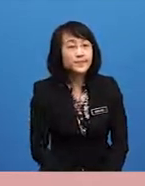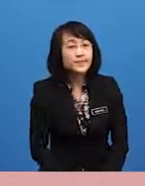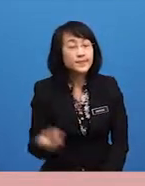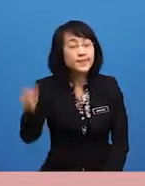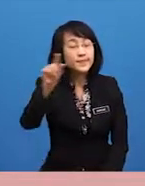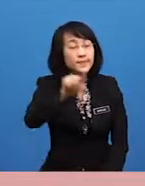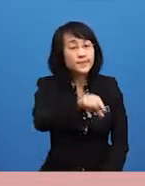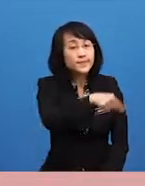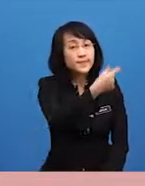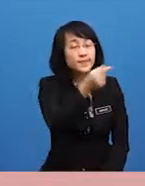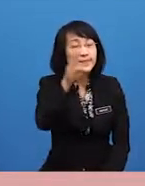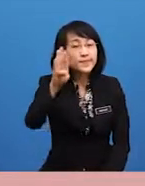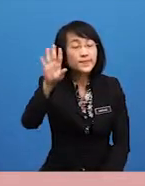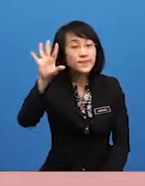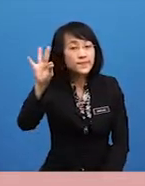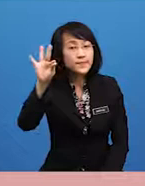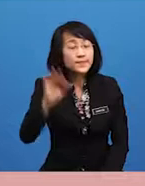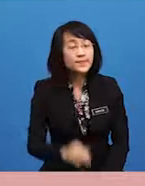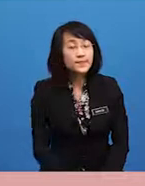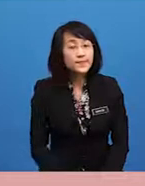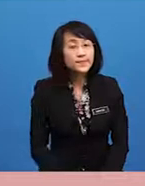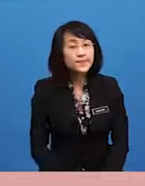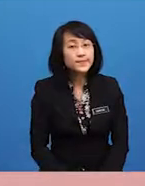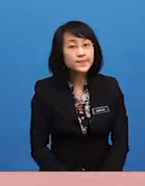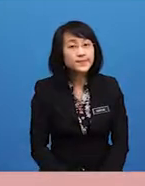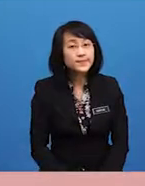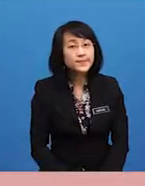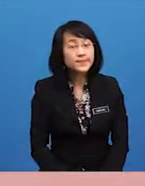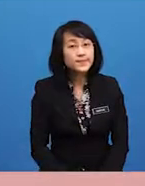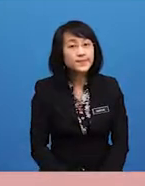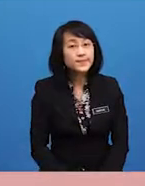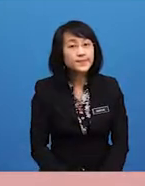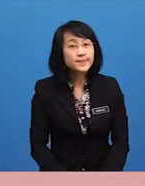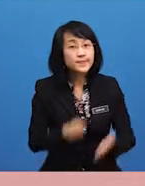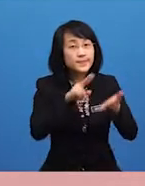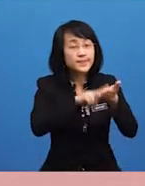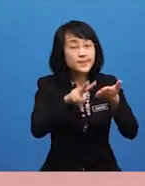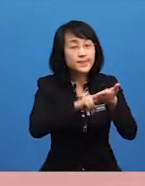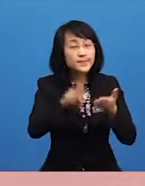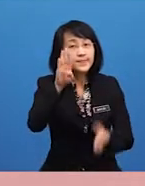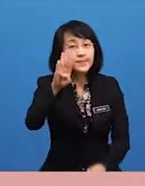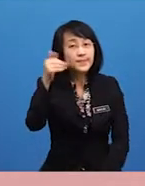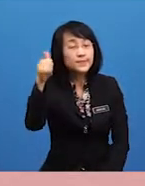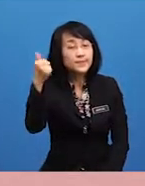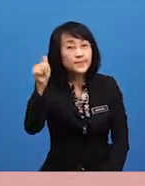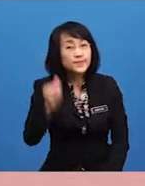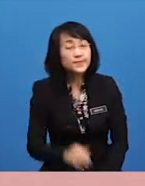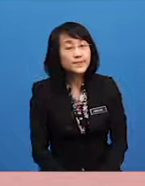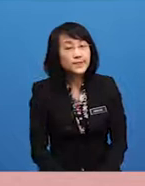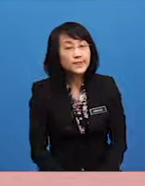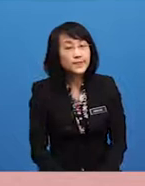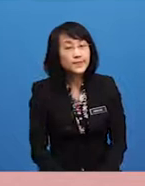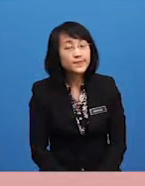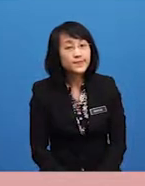Pergunungan Hos B9 dan Banjaran Kapuas Hulu B10.